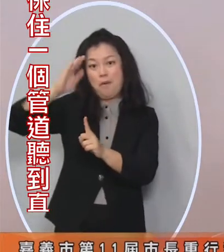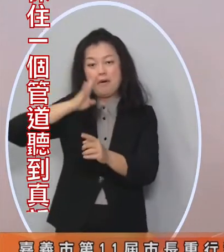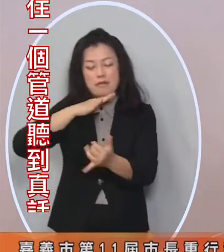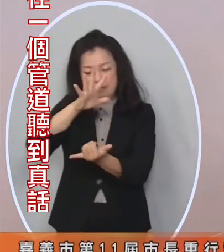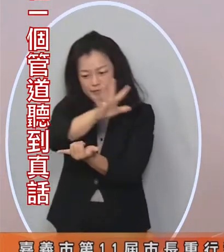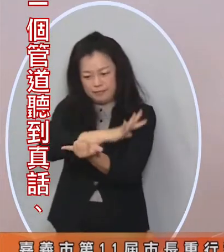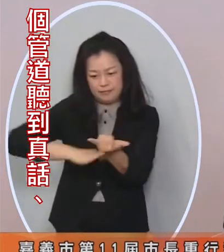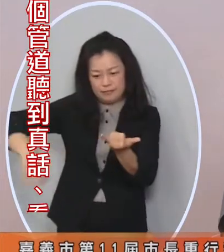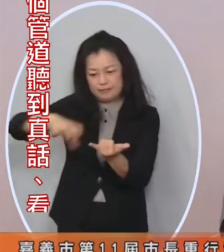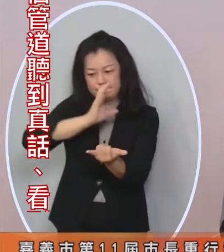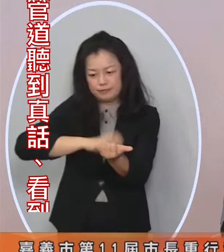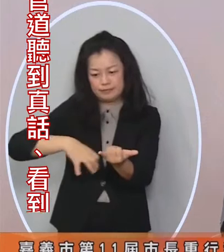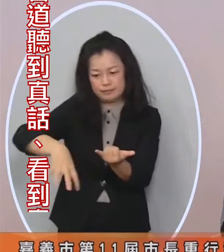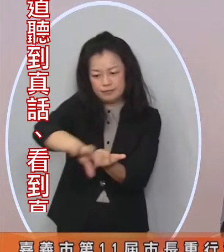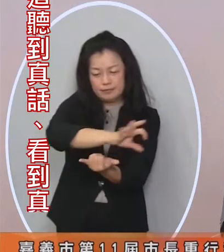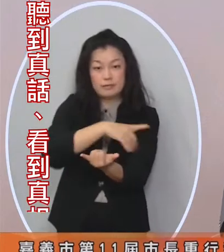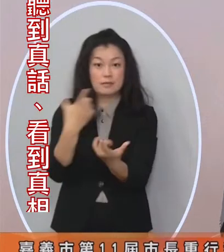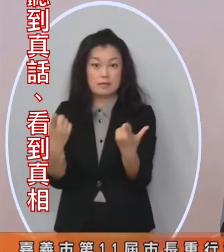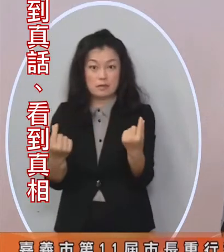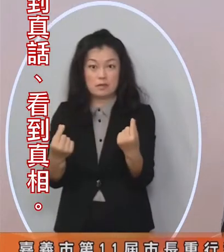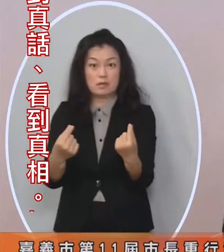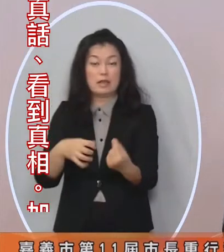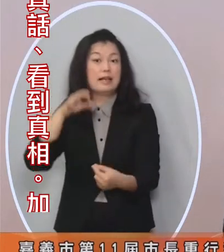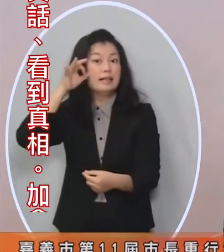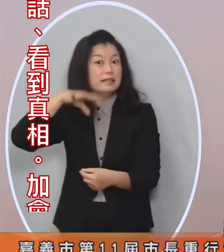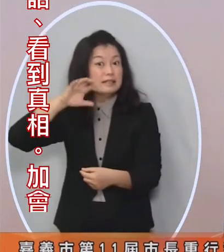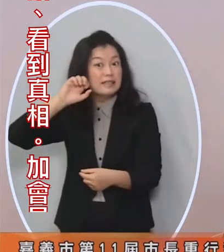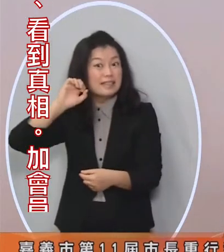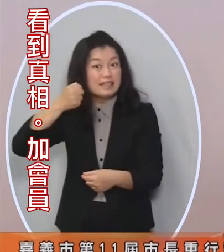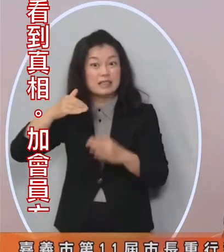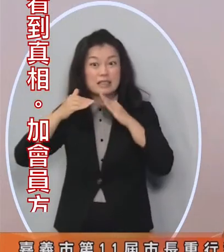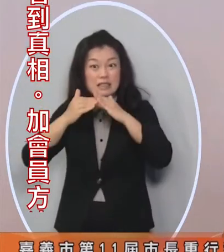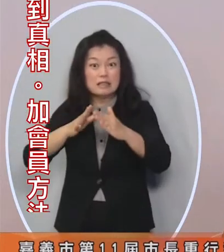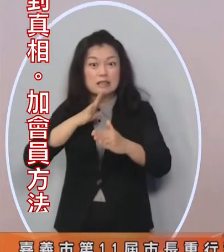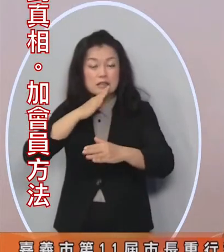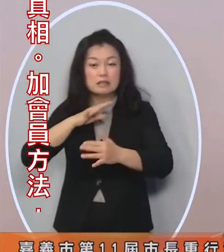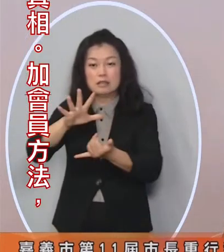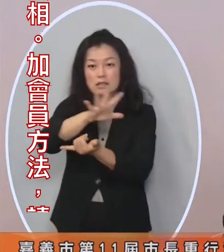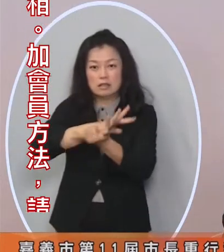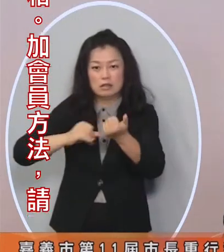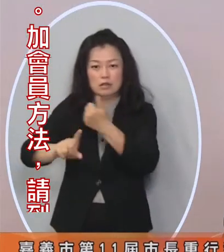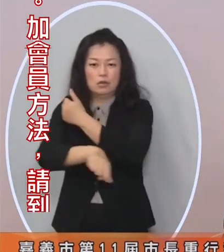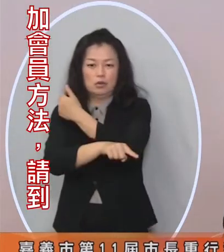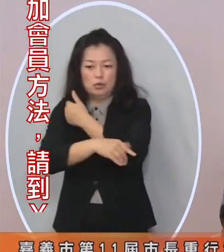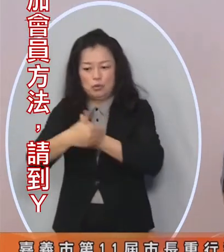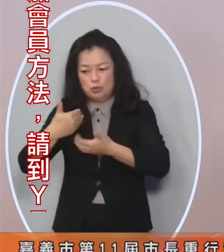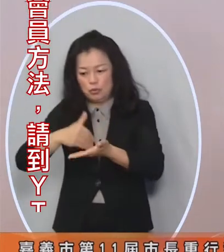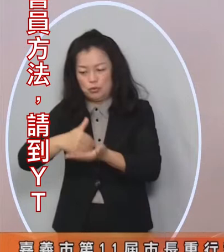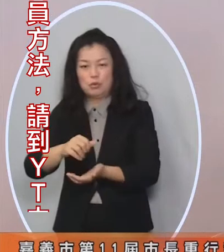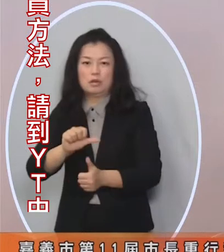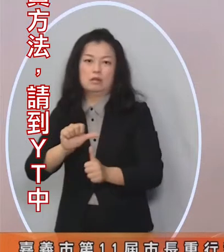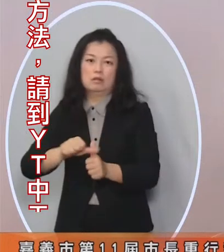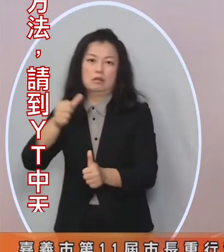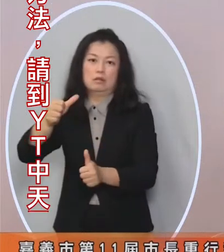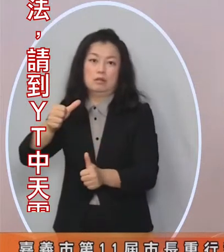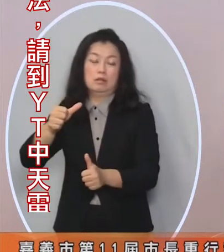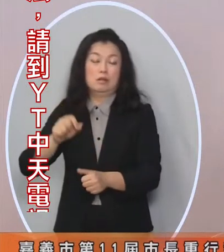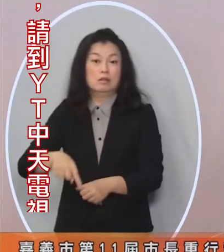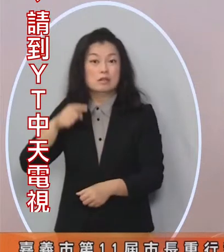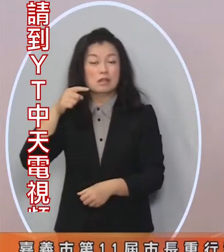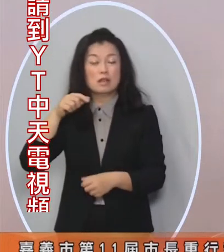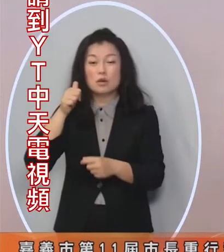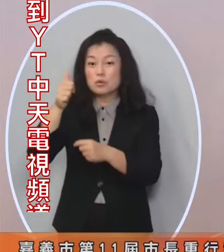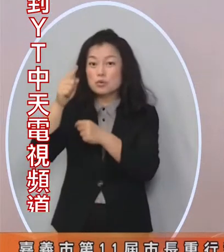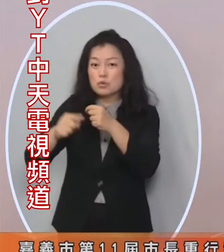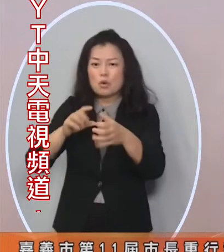额9.56，是全国倒数第五名。全国倒数第五名，哦，也就是说，去年其实为